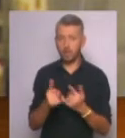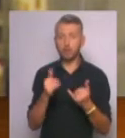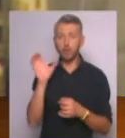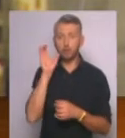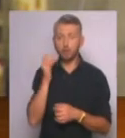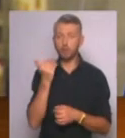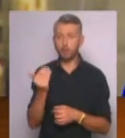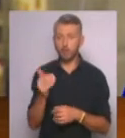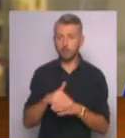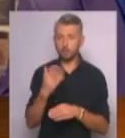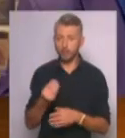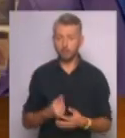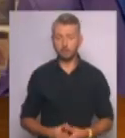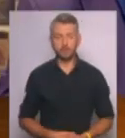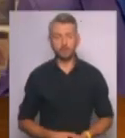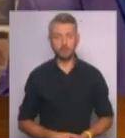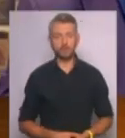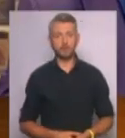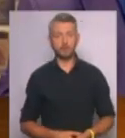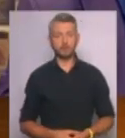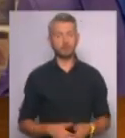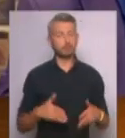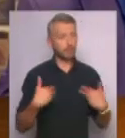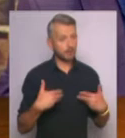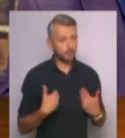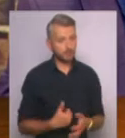слухаємо вас. Добрий день. Добрий день.